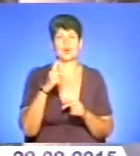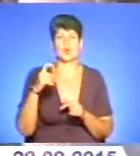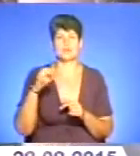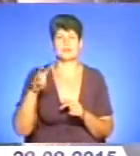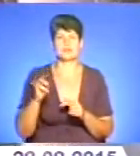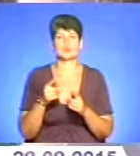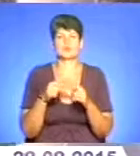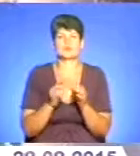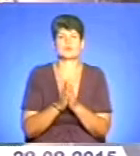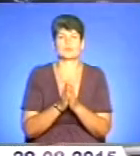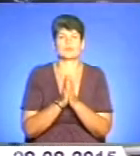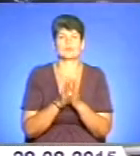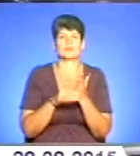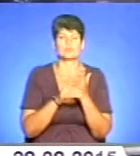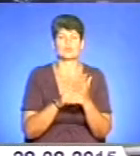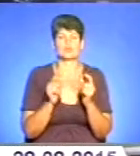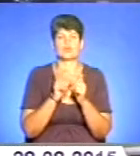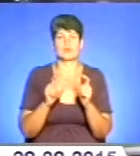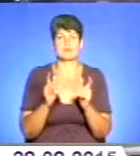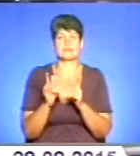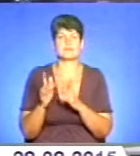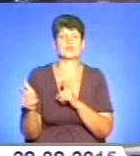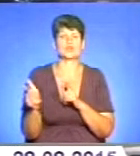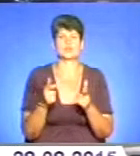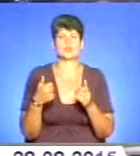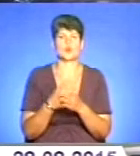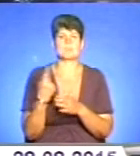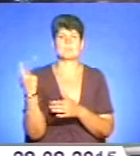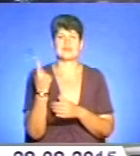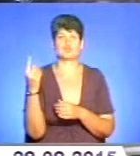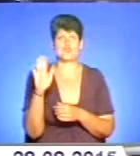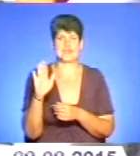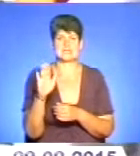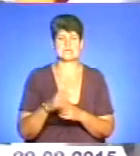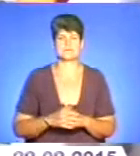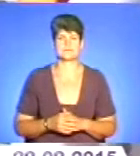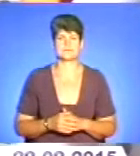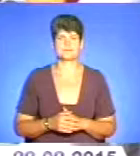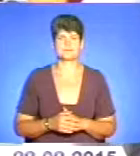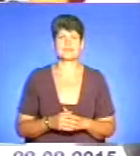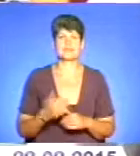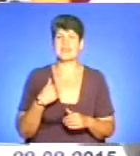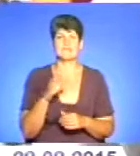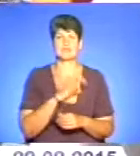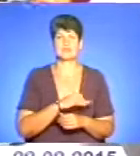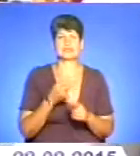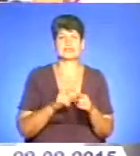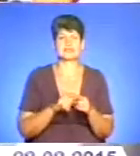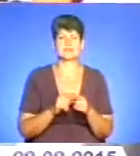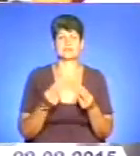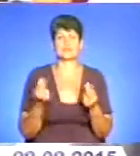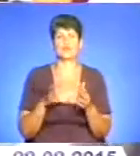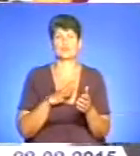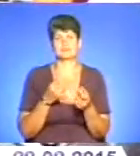тернополян з проханням допомогти школам-інтернатам Луганщини підготуватися до 1 вересня. Не використано на це жодних бюджетних коштів. Це буде